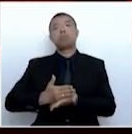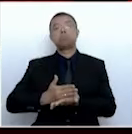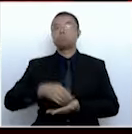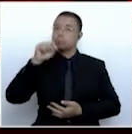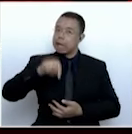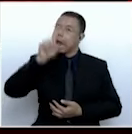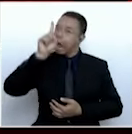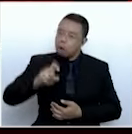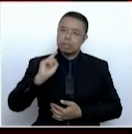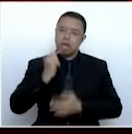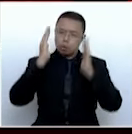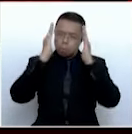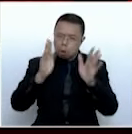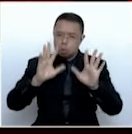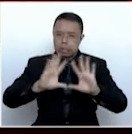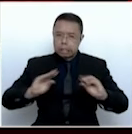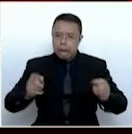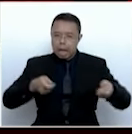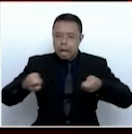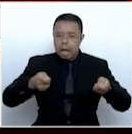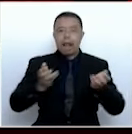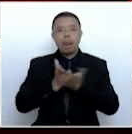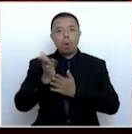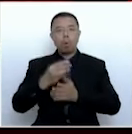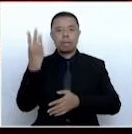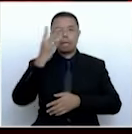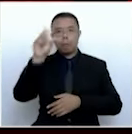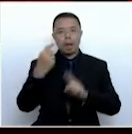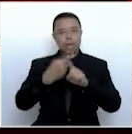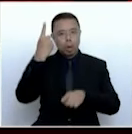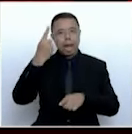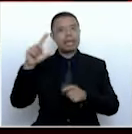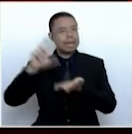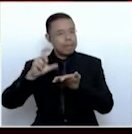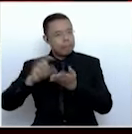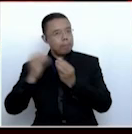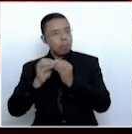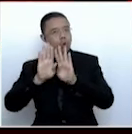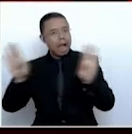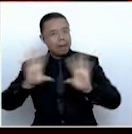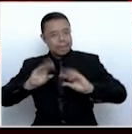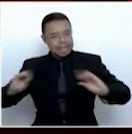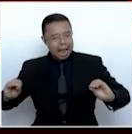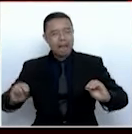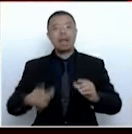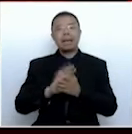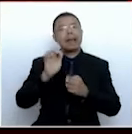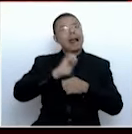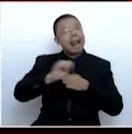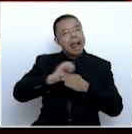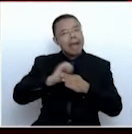harus ditangani serius dengan job fair 3 bulan sekali di kecamatan dan tersedia pelatihan